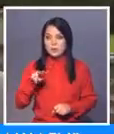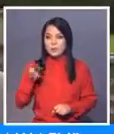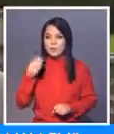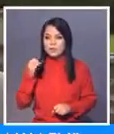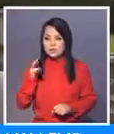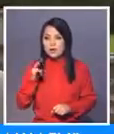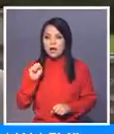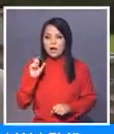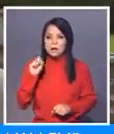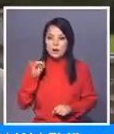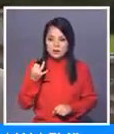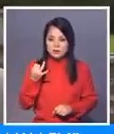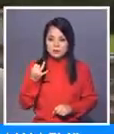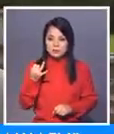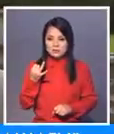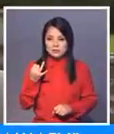Пушкинмен, Абаймен,